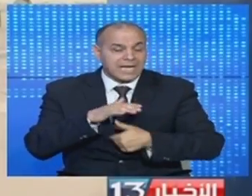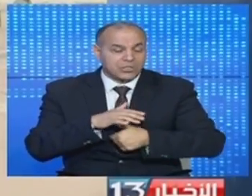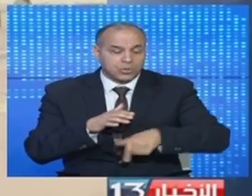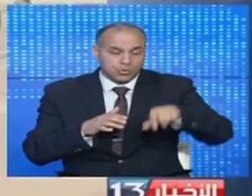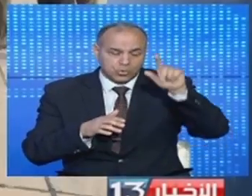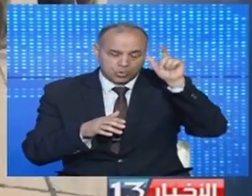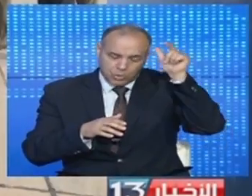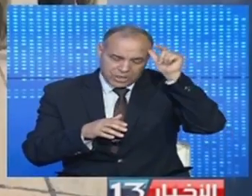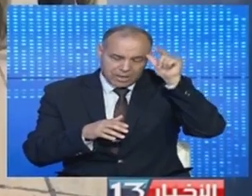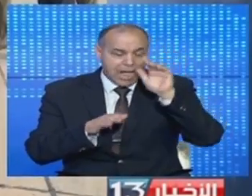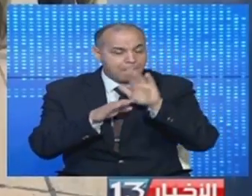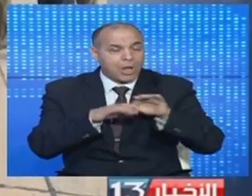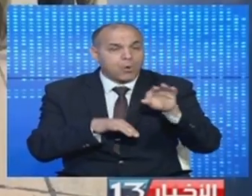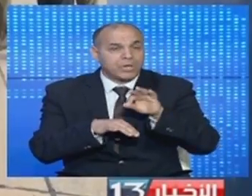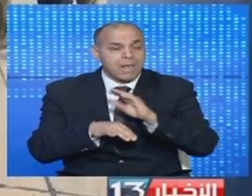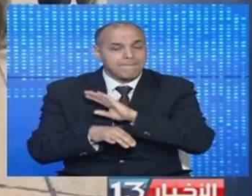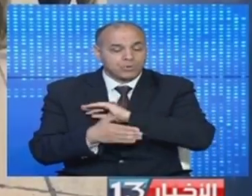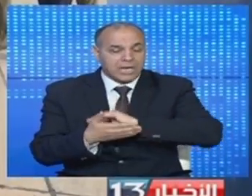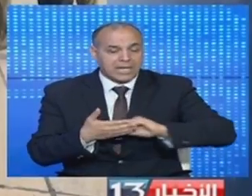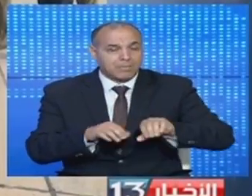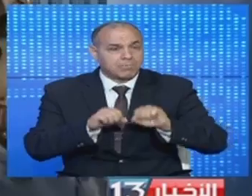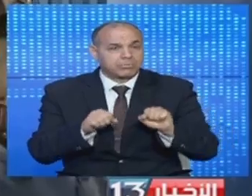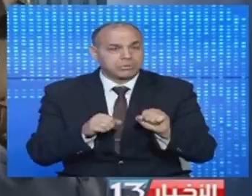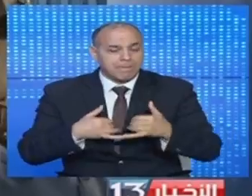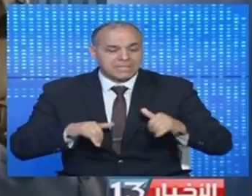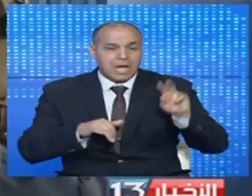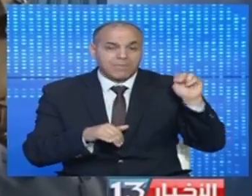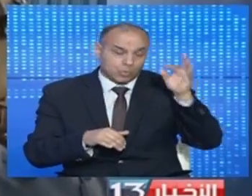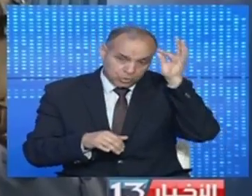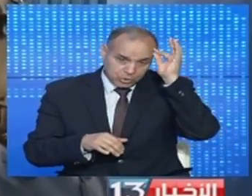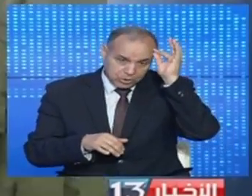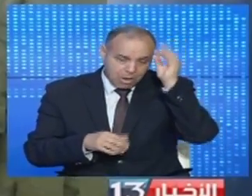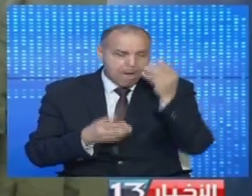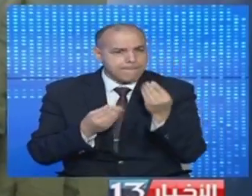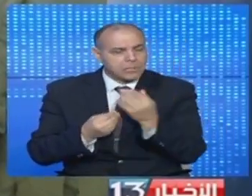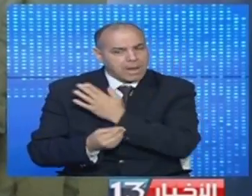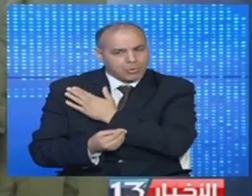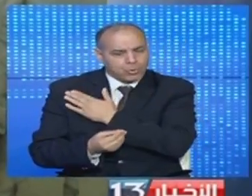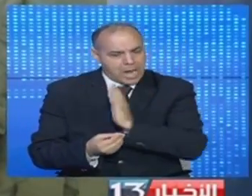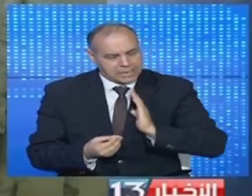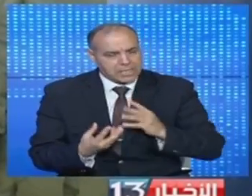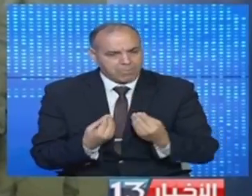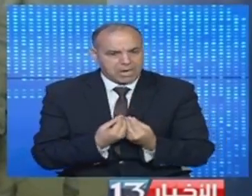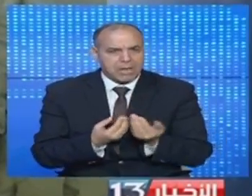للامن القومي المكلف بالكتابه القاره لمجلس الامن القومي وعدد من الاطارات العسكريه